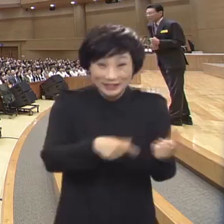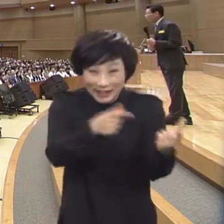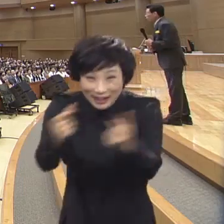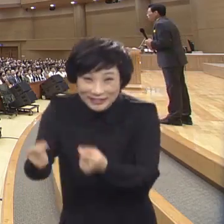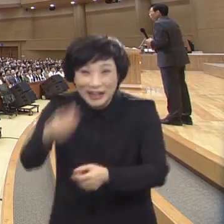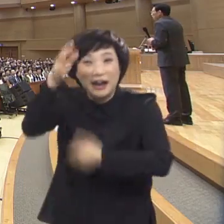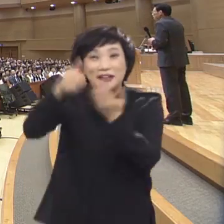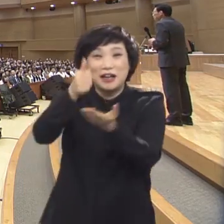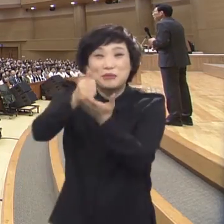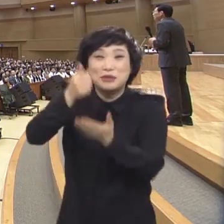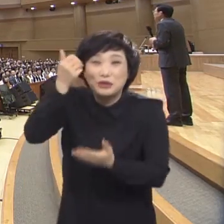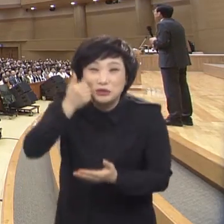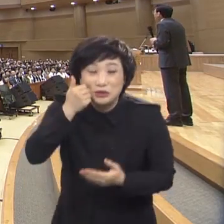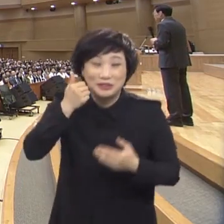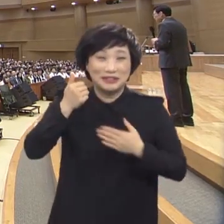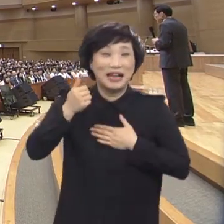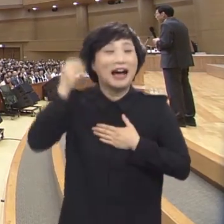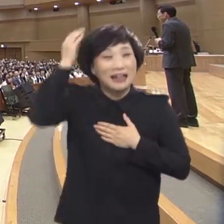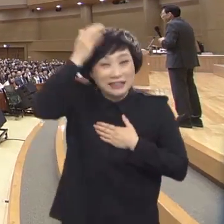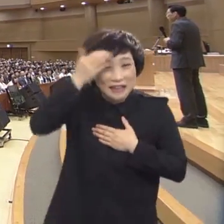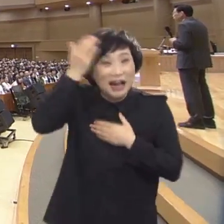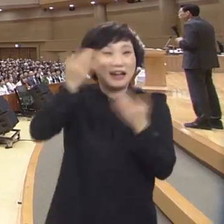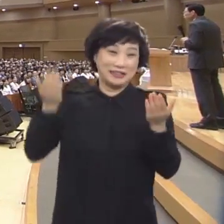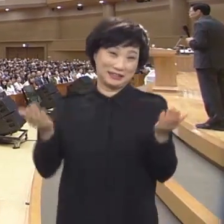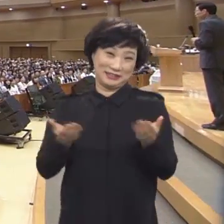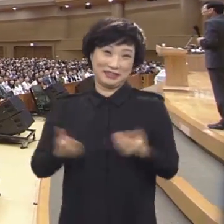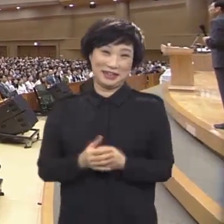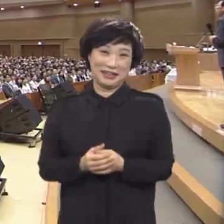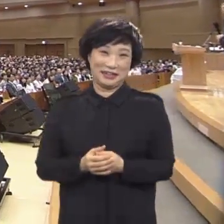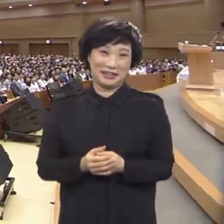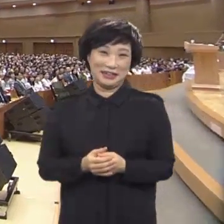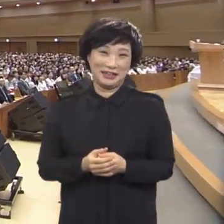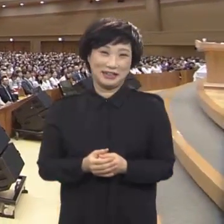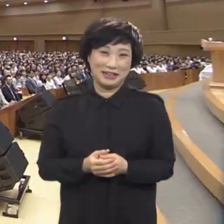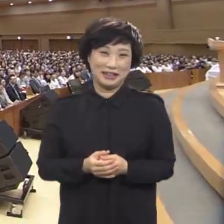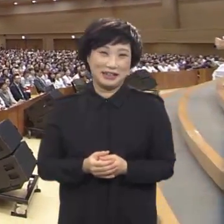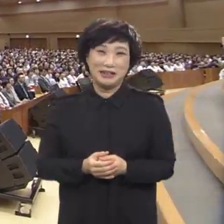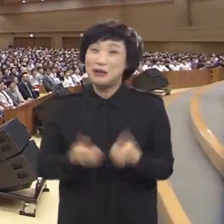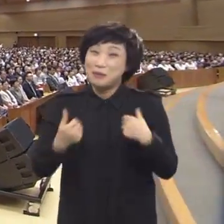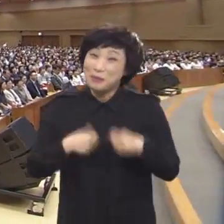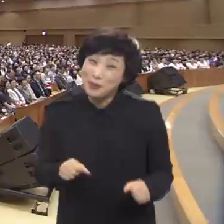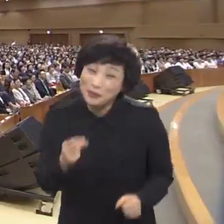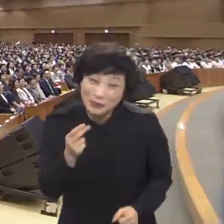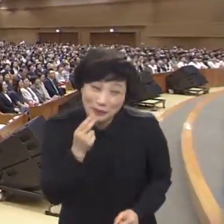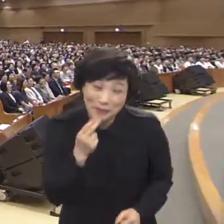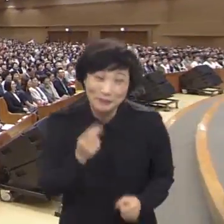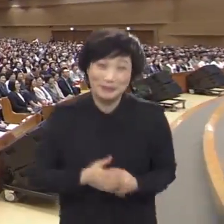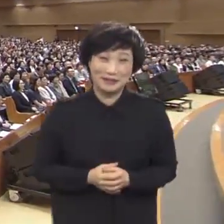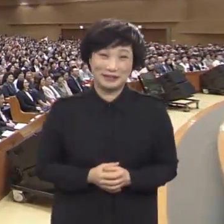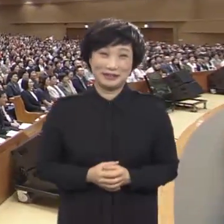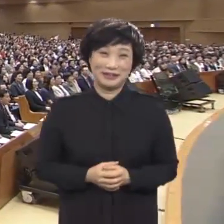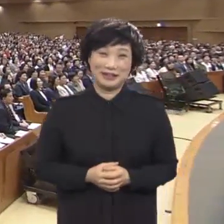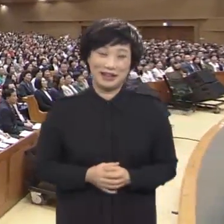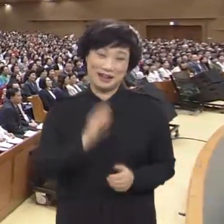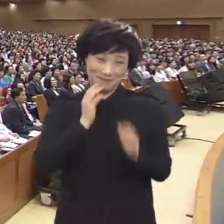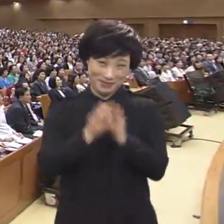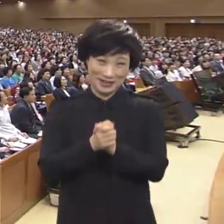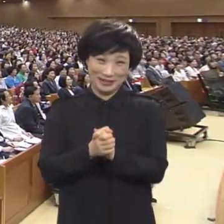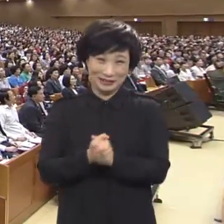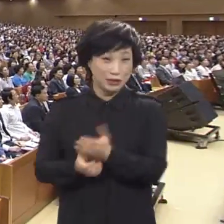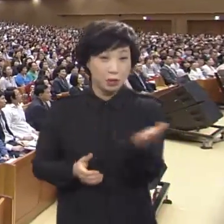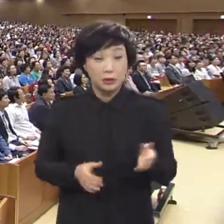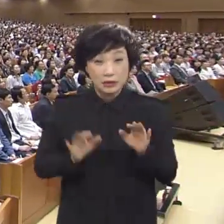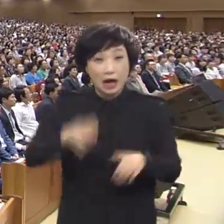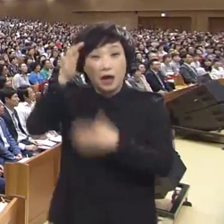하나님은 나를 사랑하시는 일에 양보하지 않으신다. 그러니까